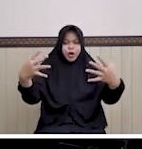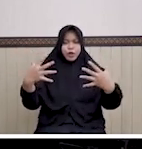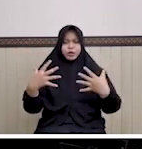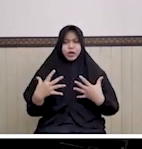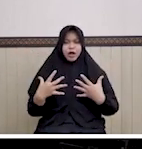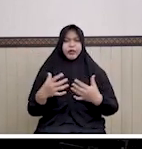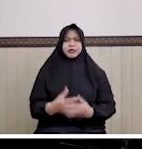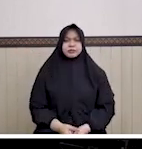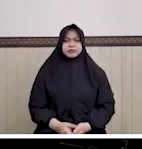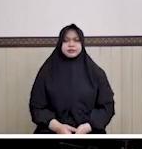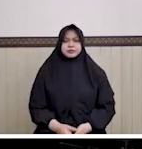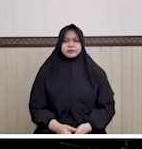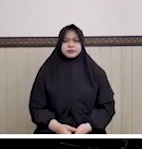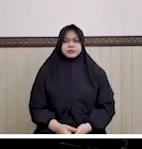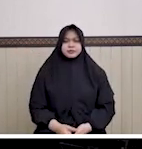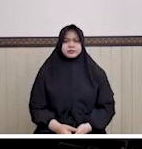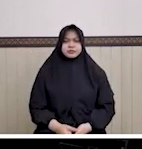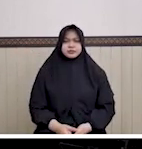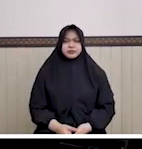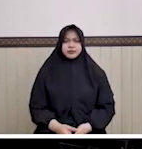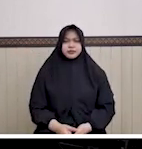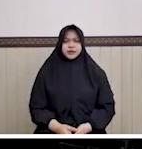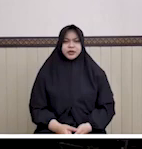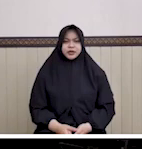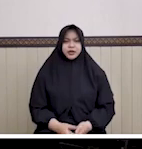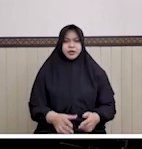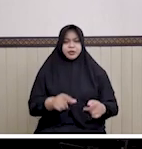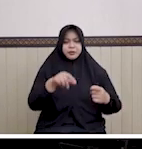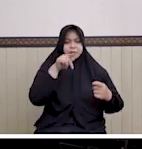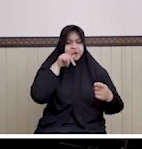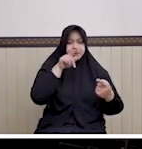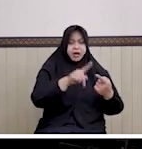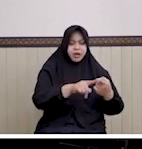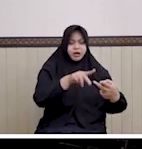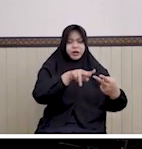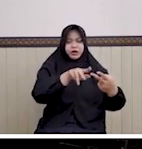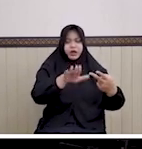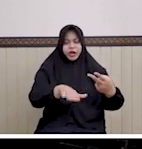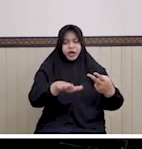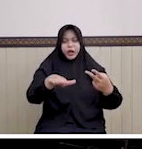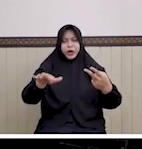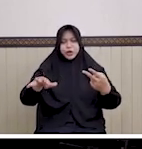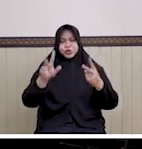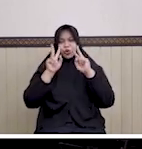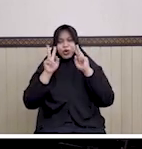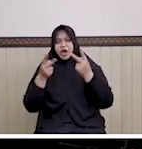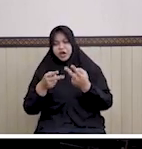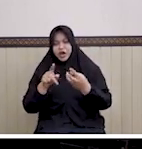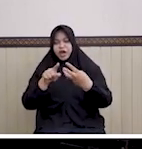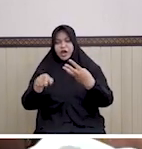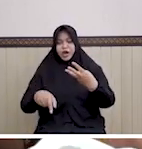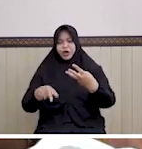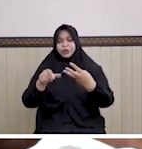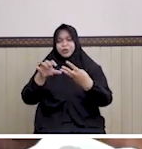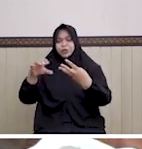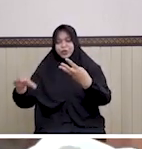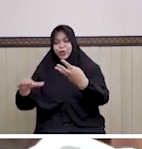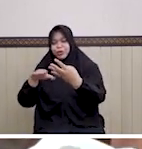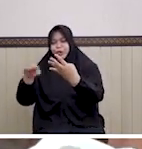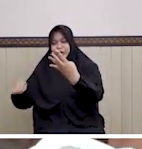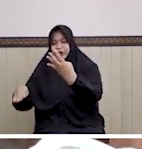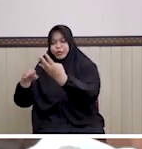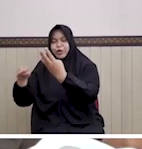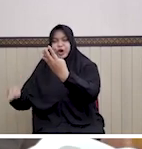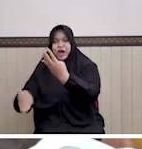kalau di sana itu kan sedulur anak e anak e terus terus putune terus